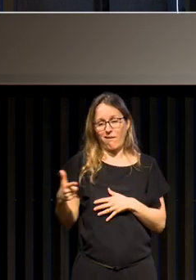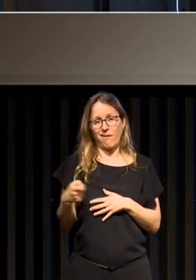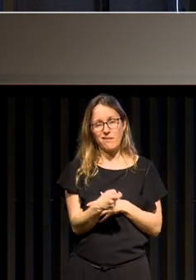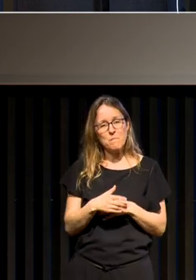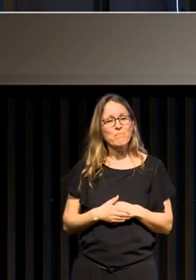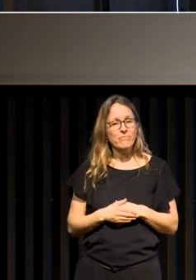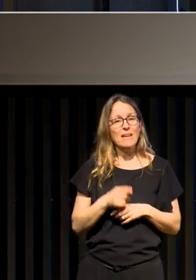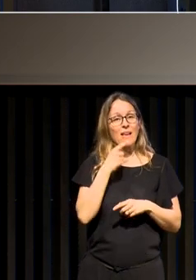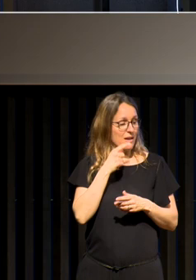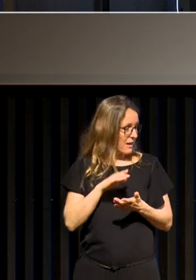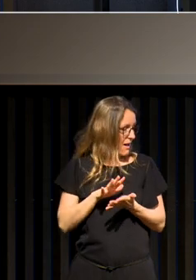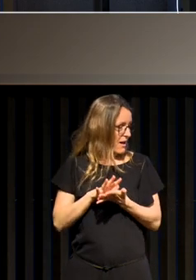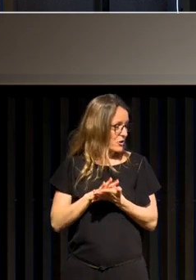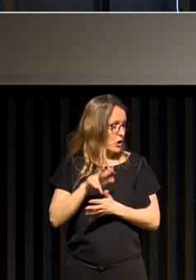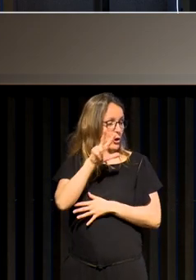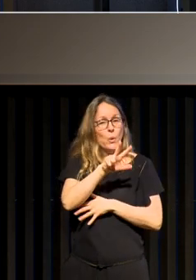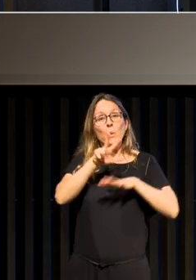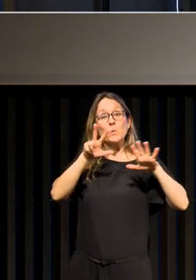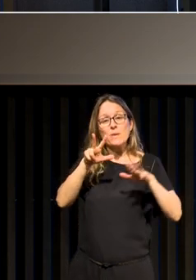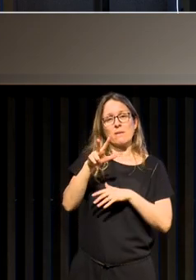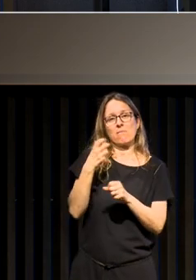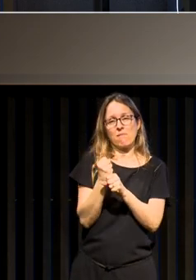12% de chances de conception par cycle.